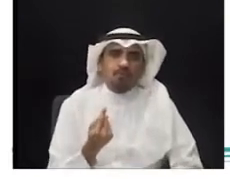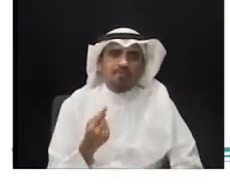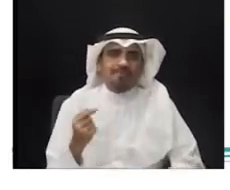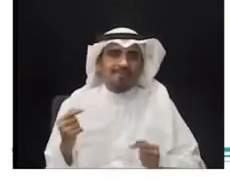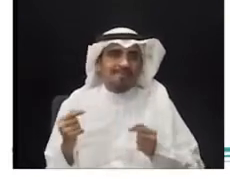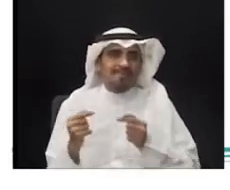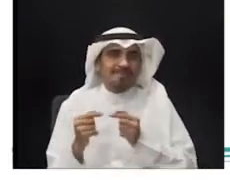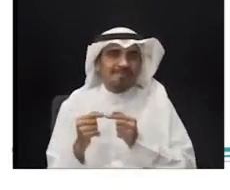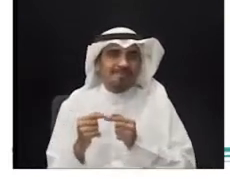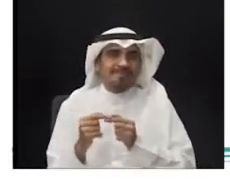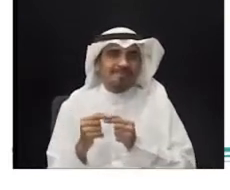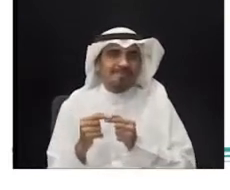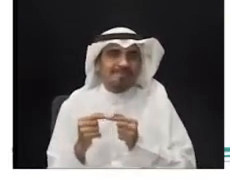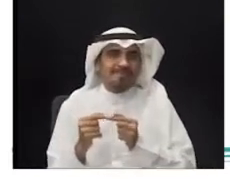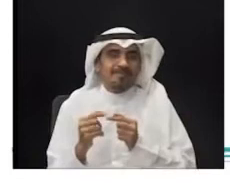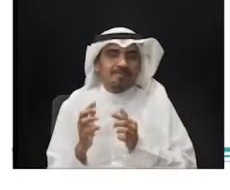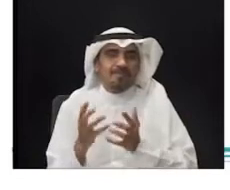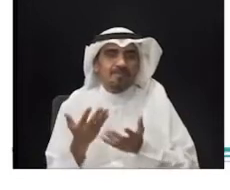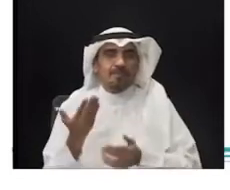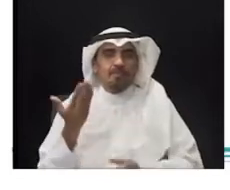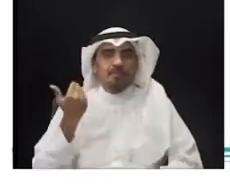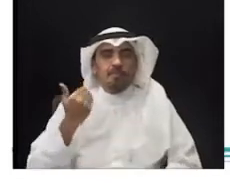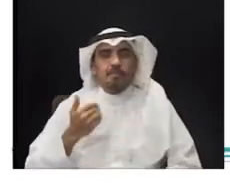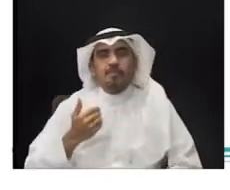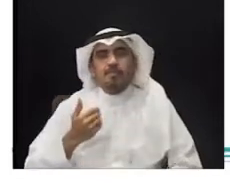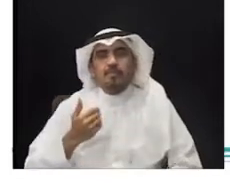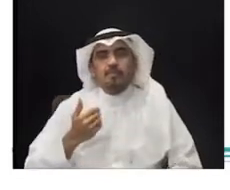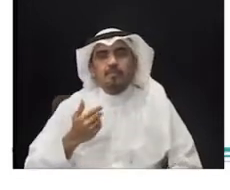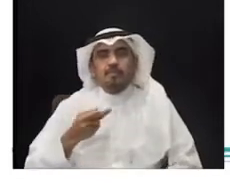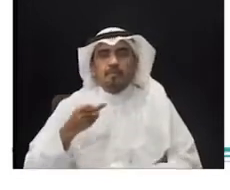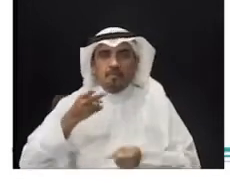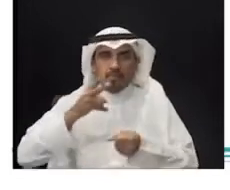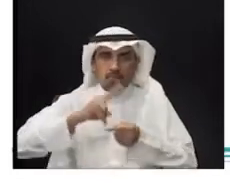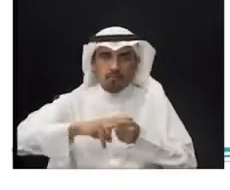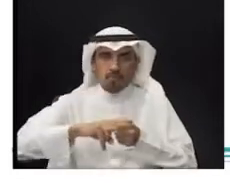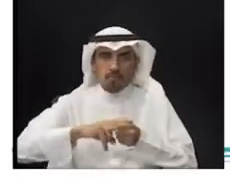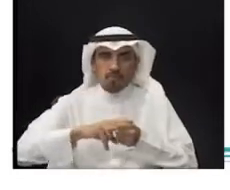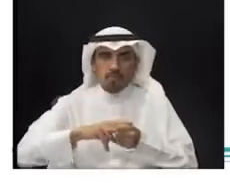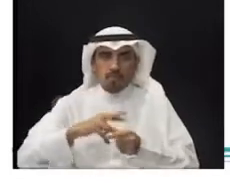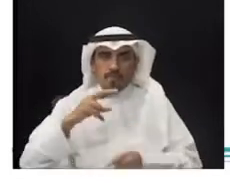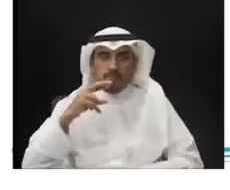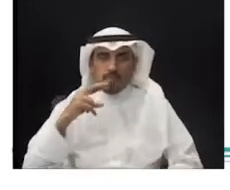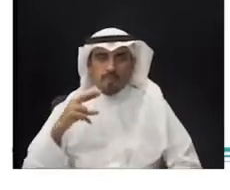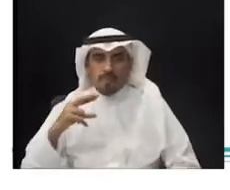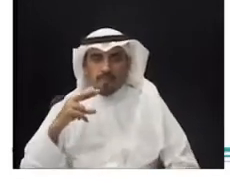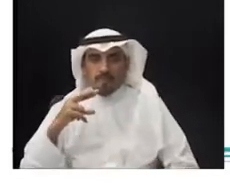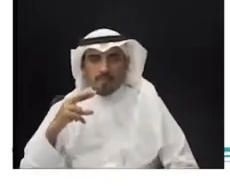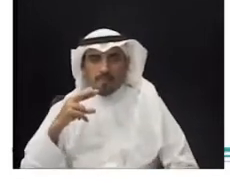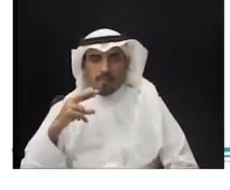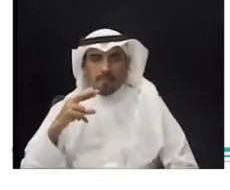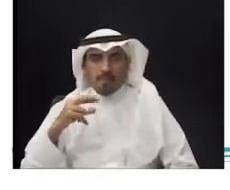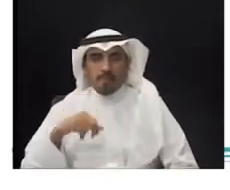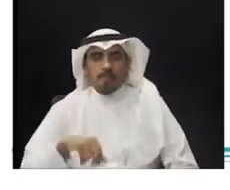منفردا غير متصل بما قبله، وكذلك حرف